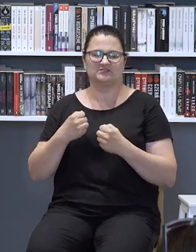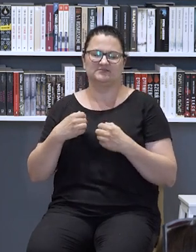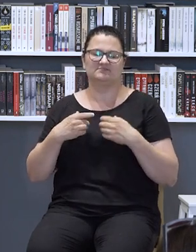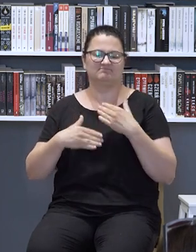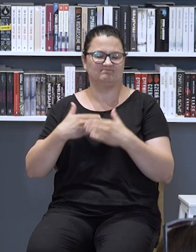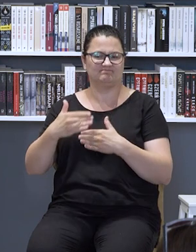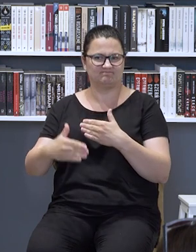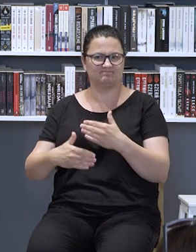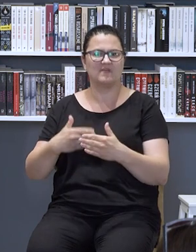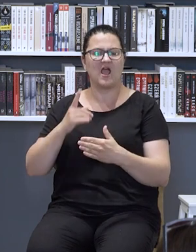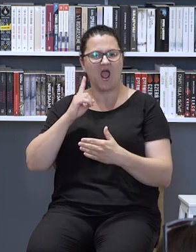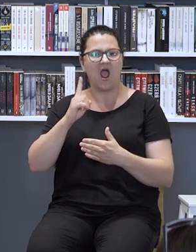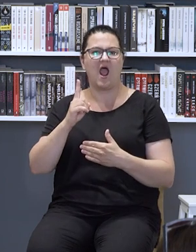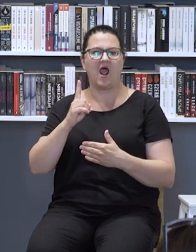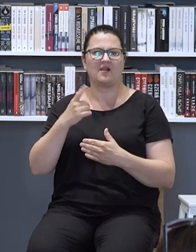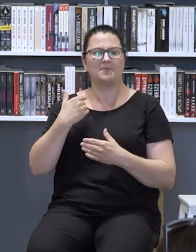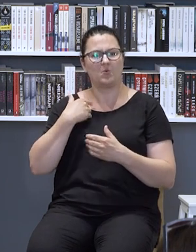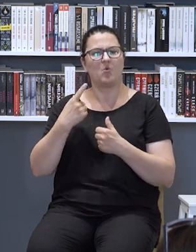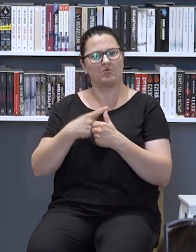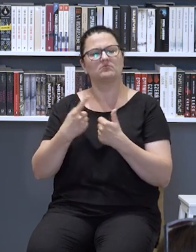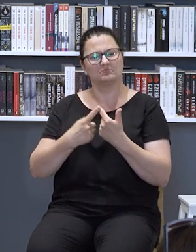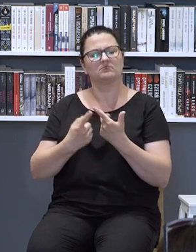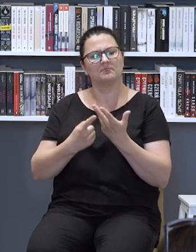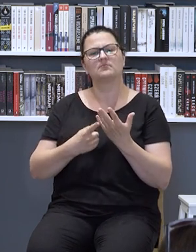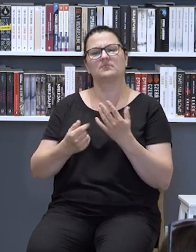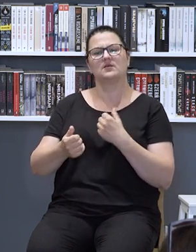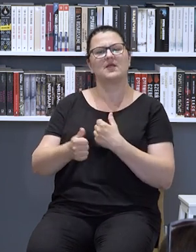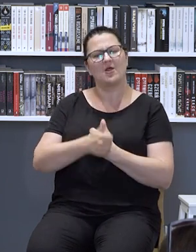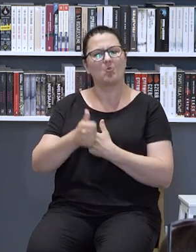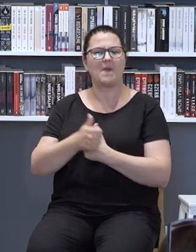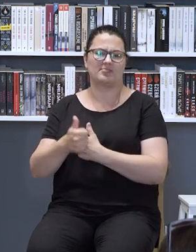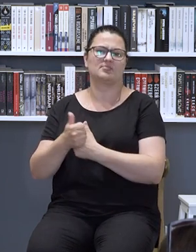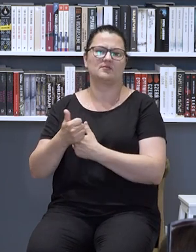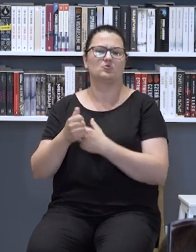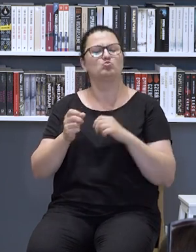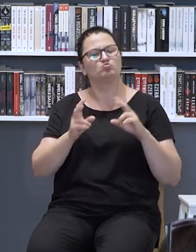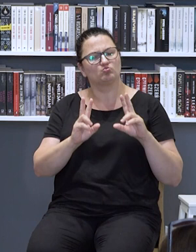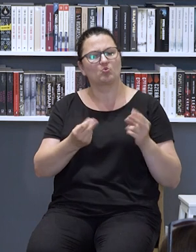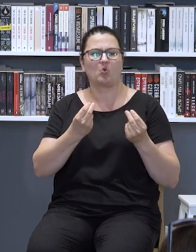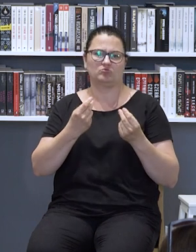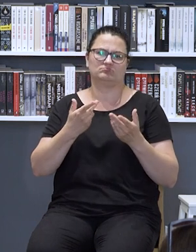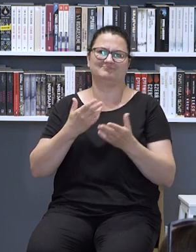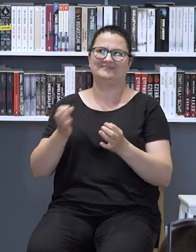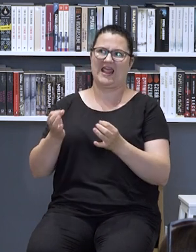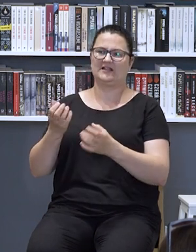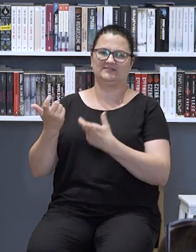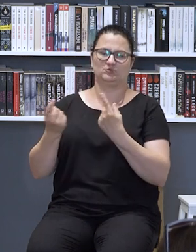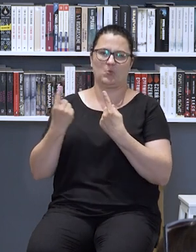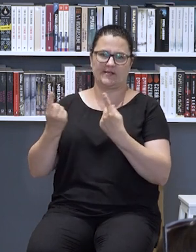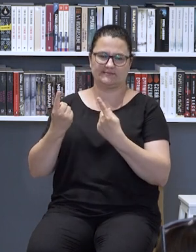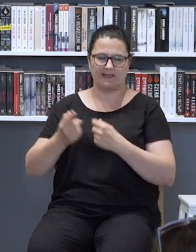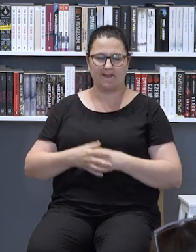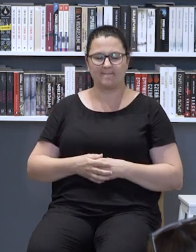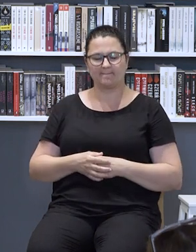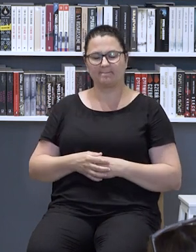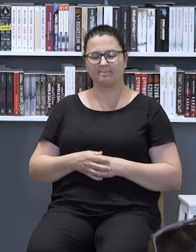natomiast to było powoływane jako przykłady, które doprowadziły do tej sytuacji. I pomyślałam sobie,